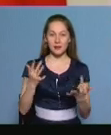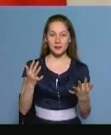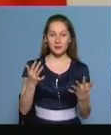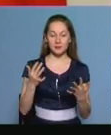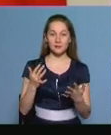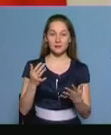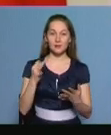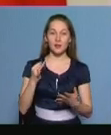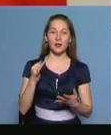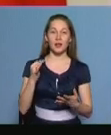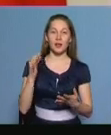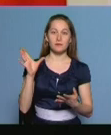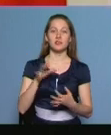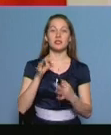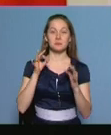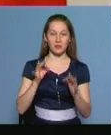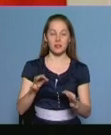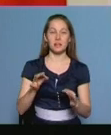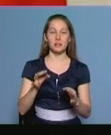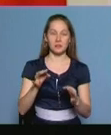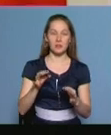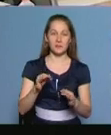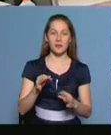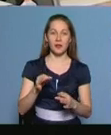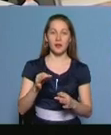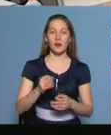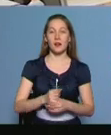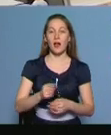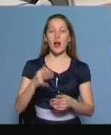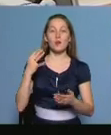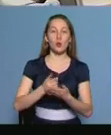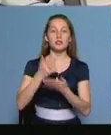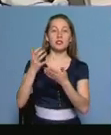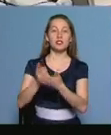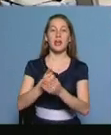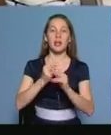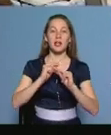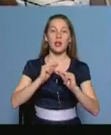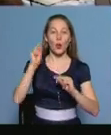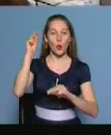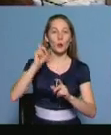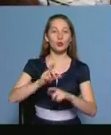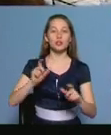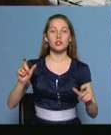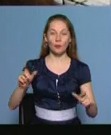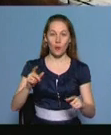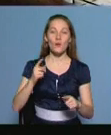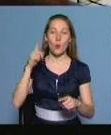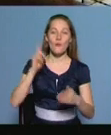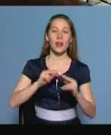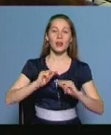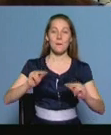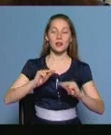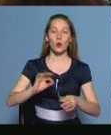преимущественно абсолютно справедливые и о проблемах, и о достижениях. Достижения учеников – лучший показатель работы и уверенной педагоги. Сложную,